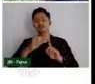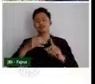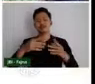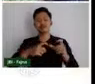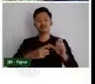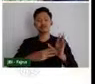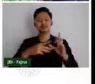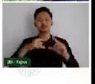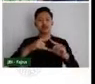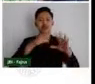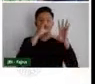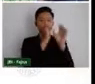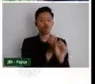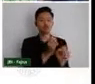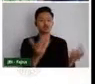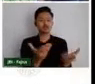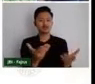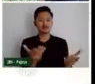pada